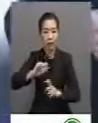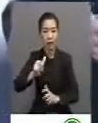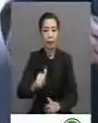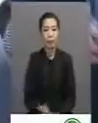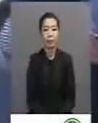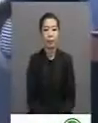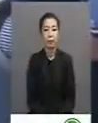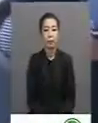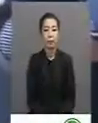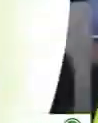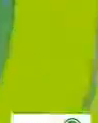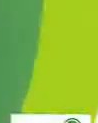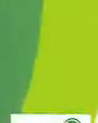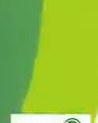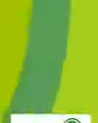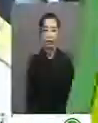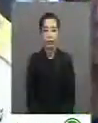ค่ะ